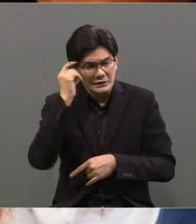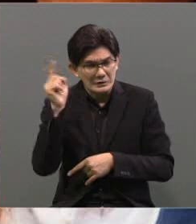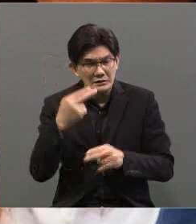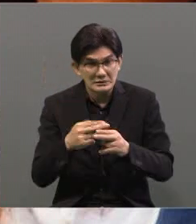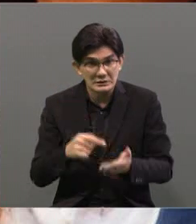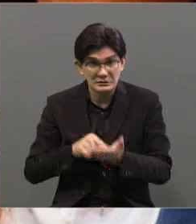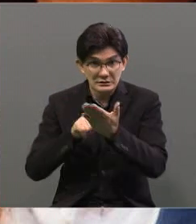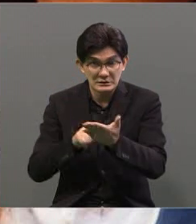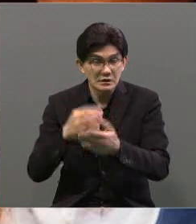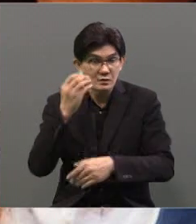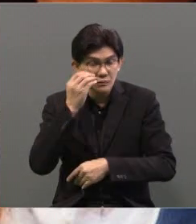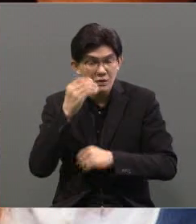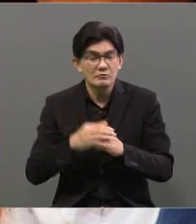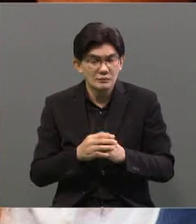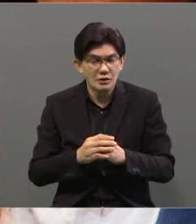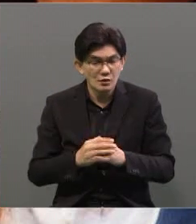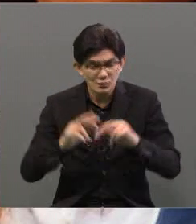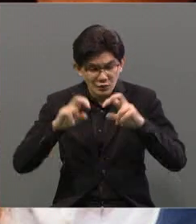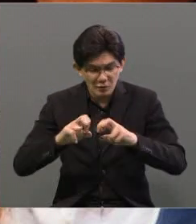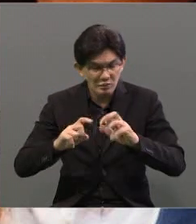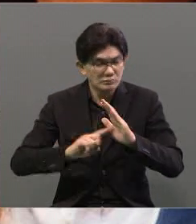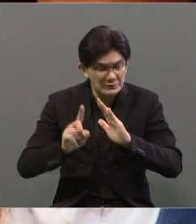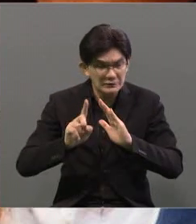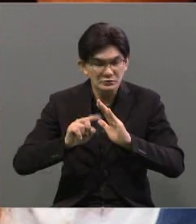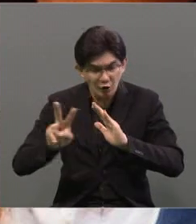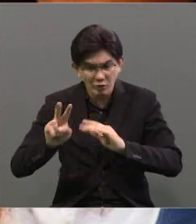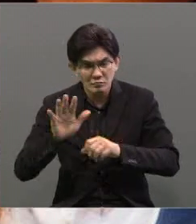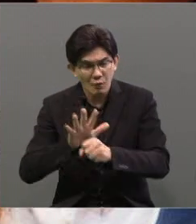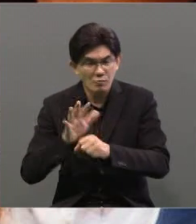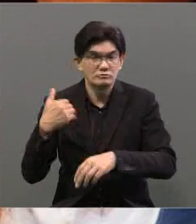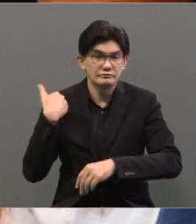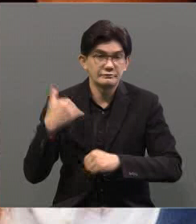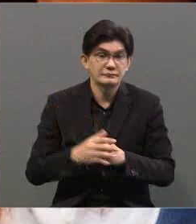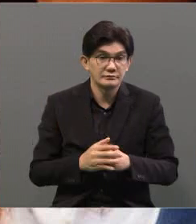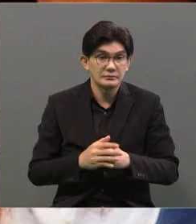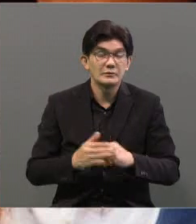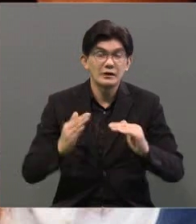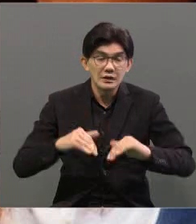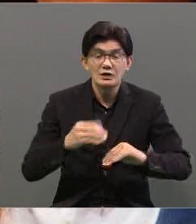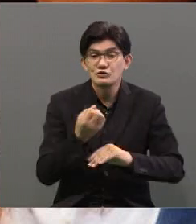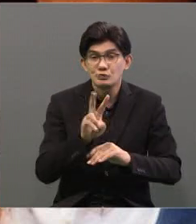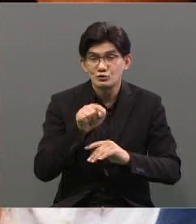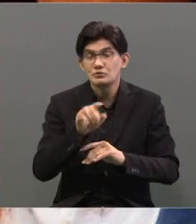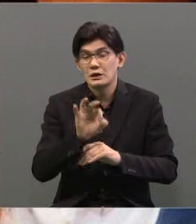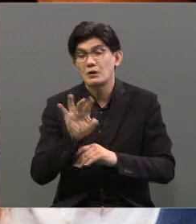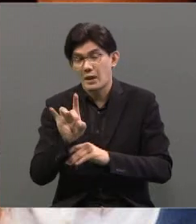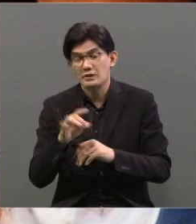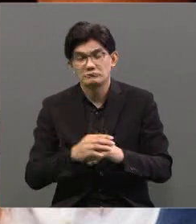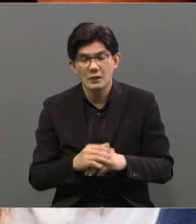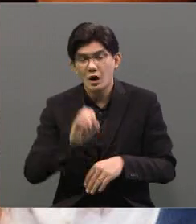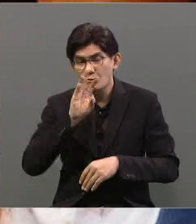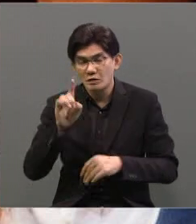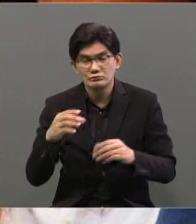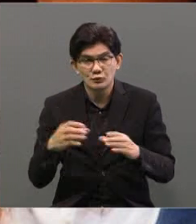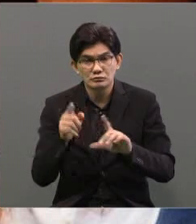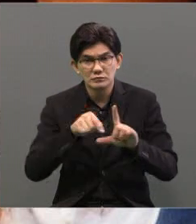มีการเสนอชื่อคุณพี่ทาเพื่อให้รัฐสภาพิจารณาอีก 1-2รอบเท่านั้นนะครับลงมาอีกนิดนึงนะครับร้อยละ 12.98ระบุ